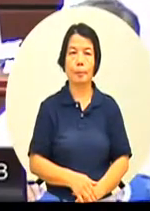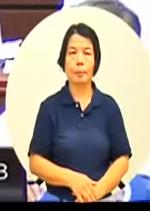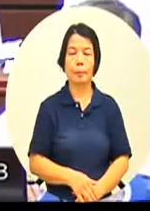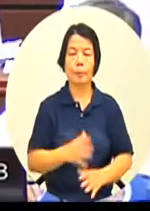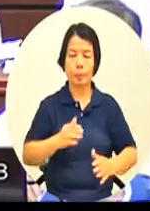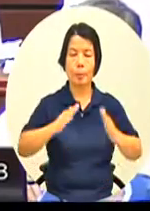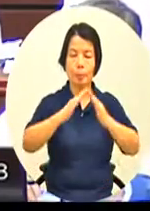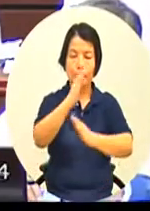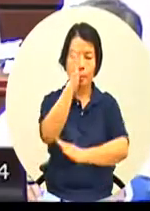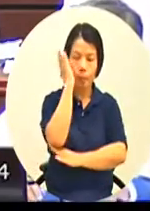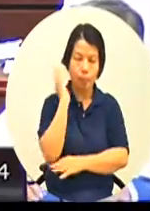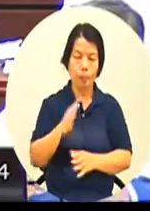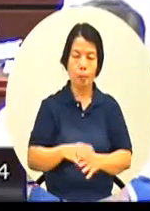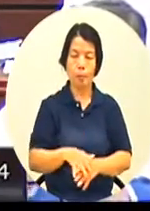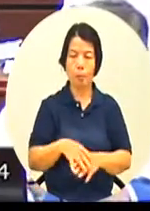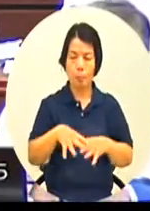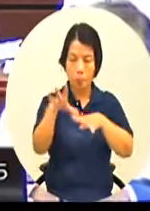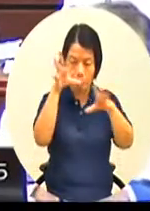府拥有的资讯